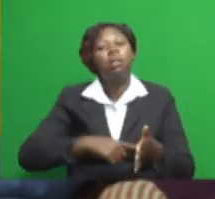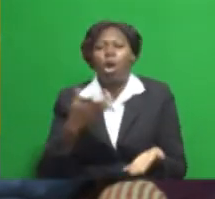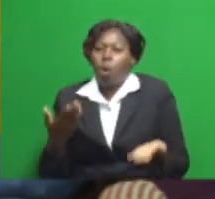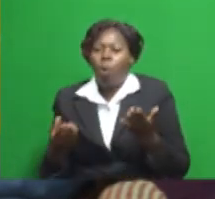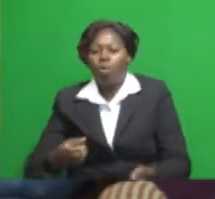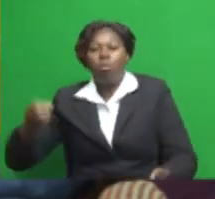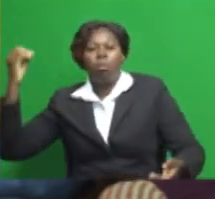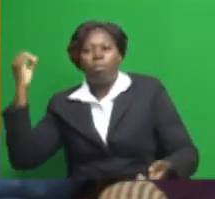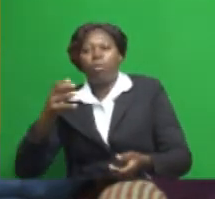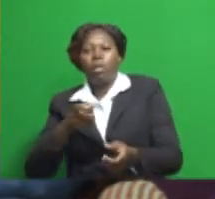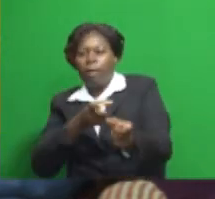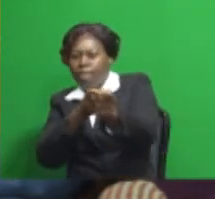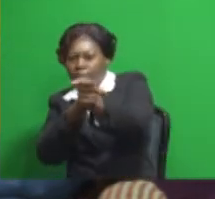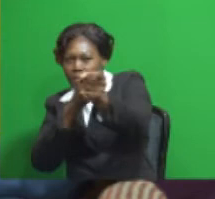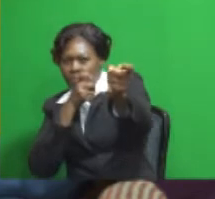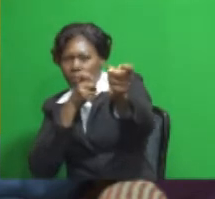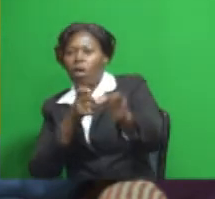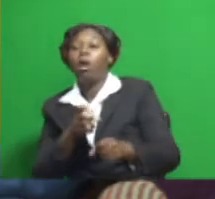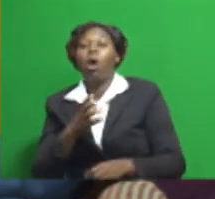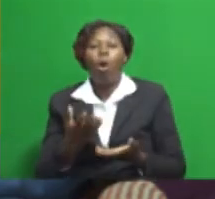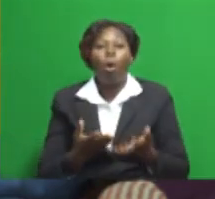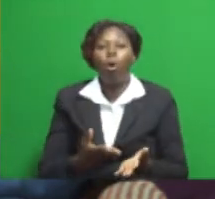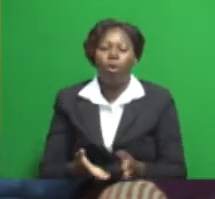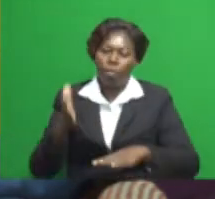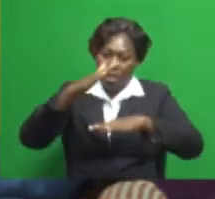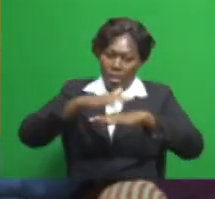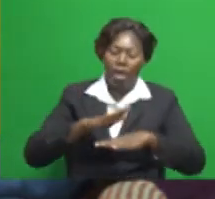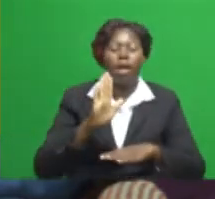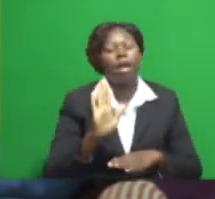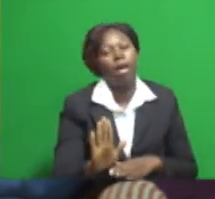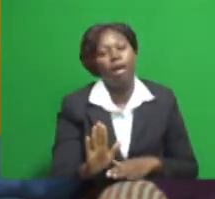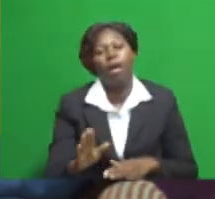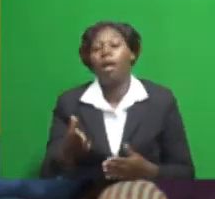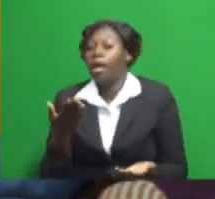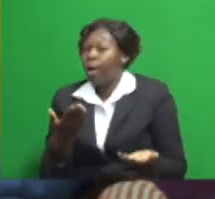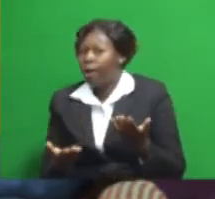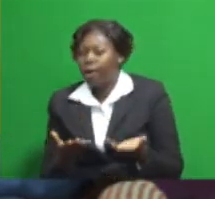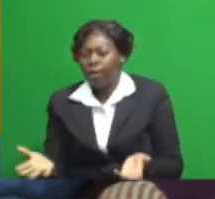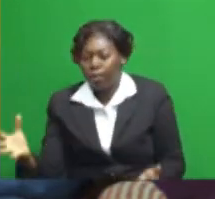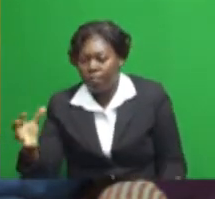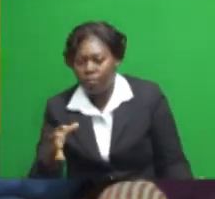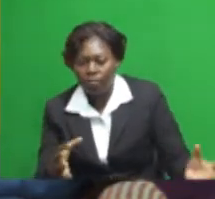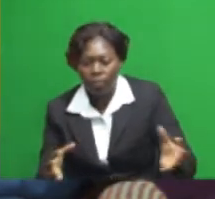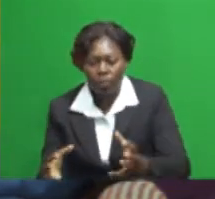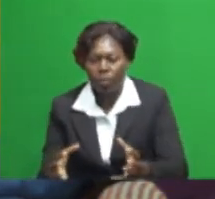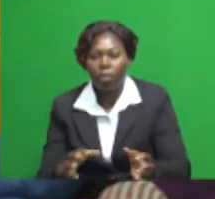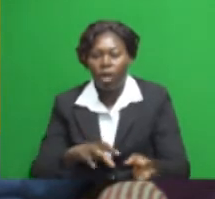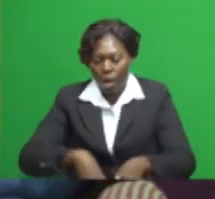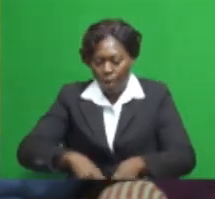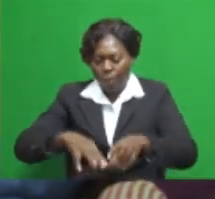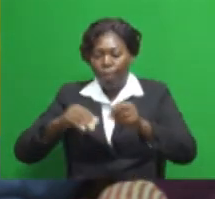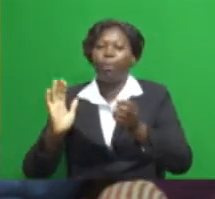museve imomo. Kana kusvika pamberi paro nenho, kana kututira gomo refu